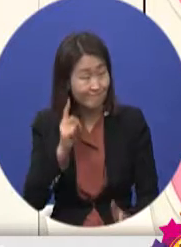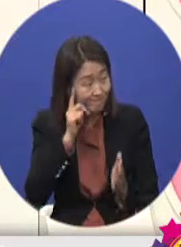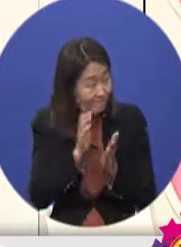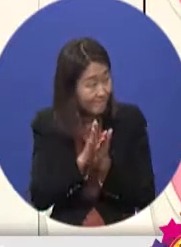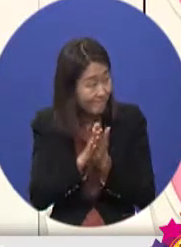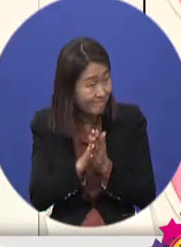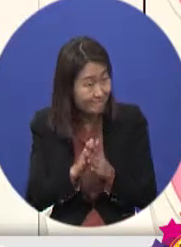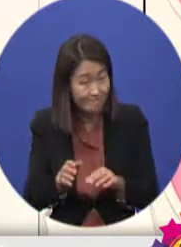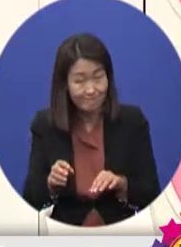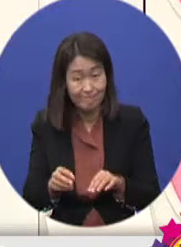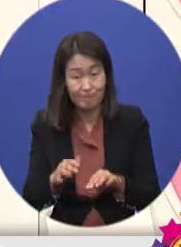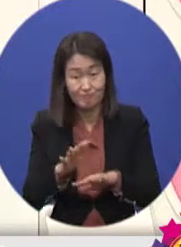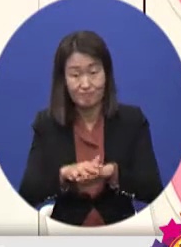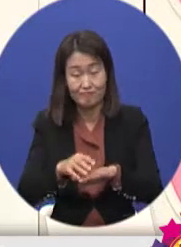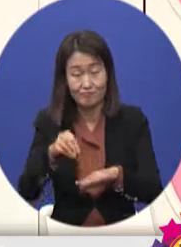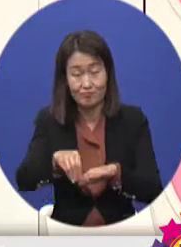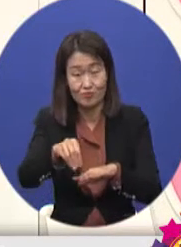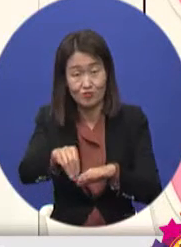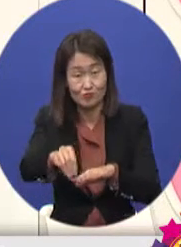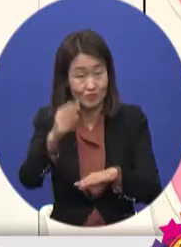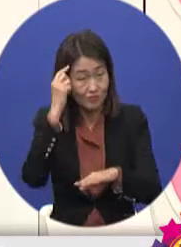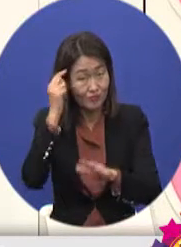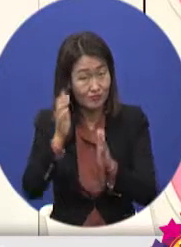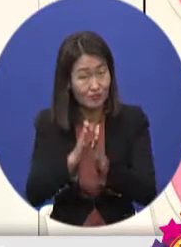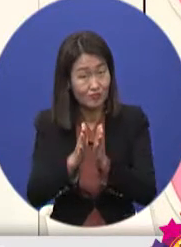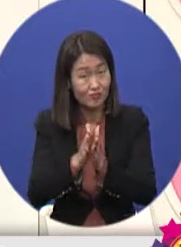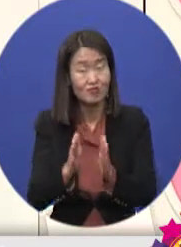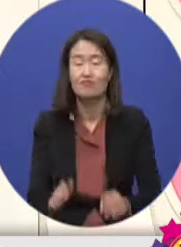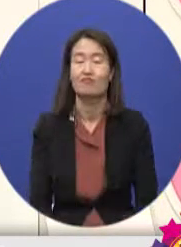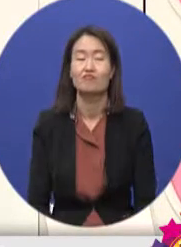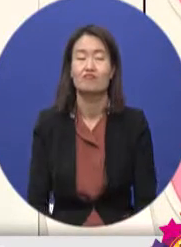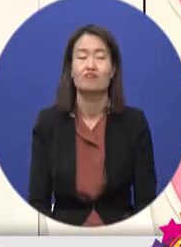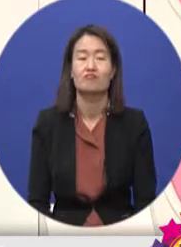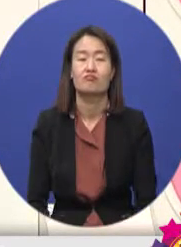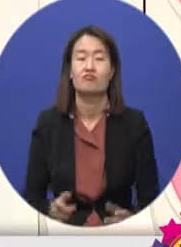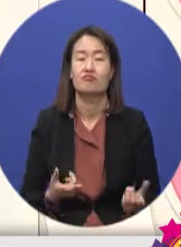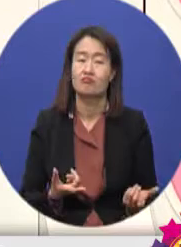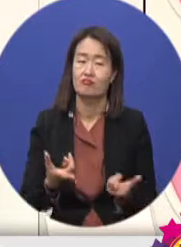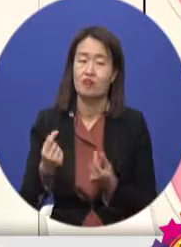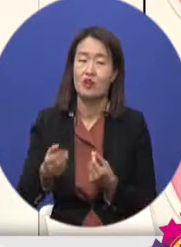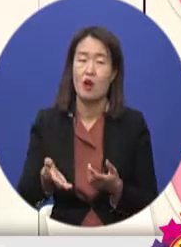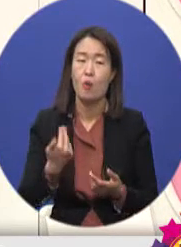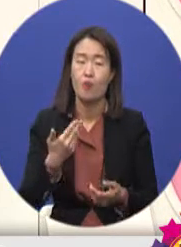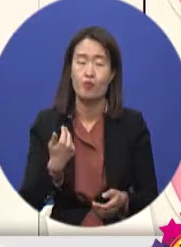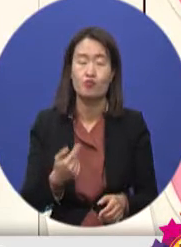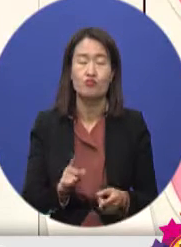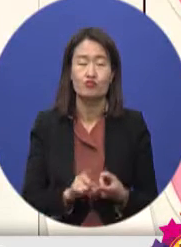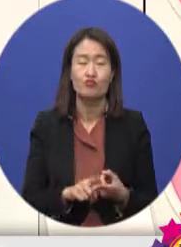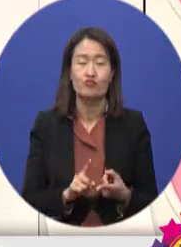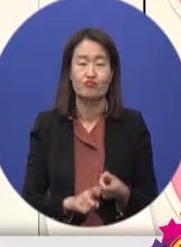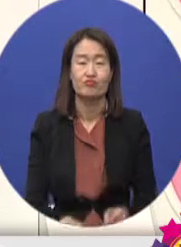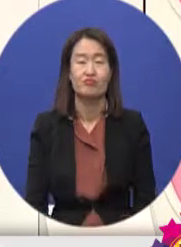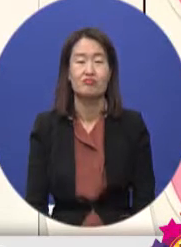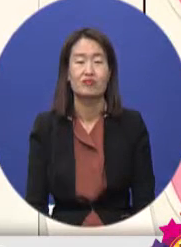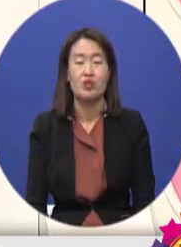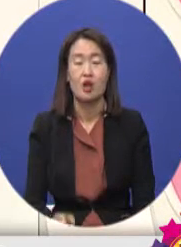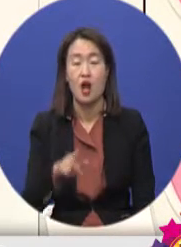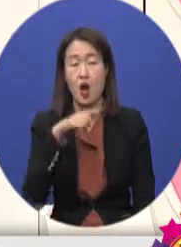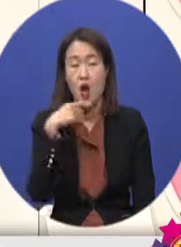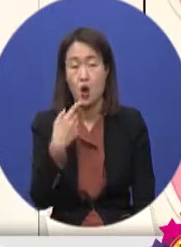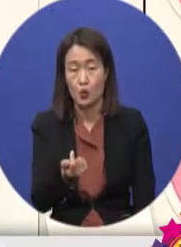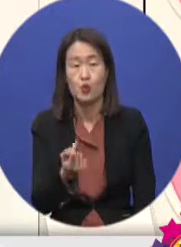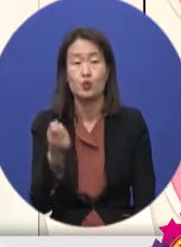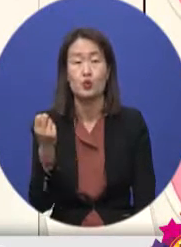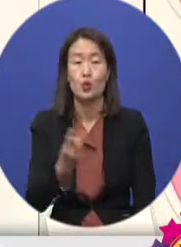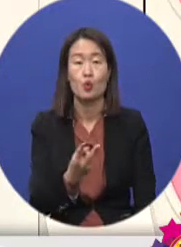해결하세요? 그렇죠. 뭐 다른 아이들도 주로 농사 지어서 이렇게 먹거리를 장만을 하고 있어요. 고추, 콩